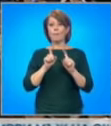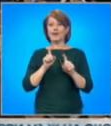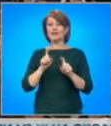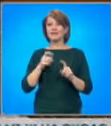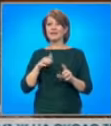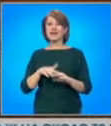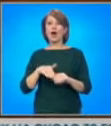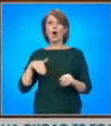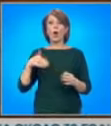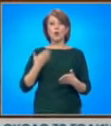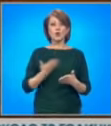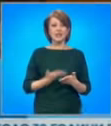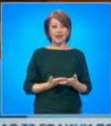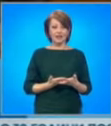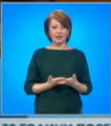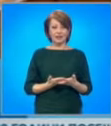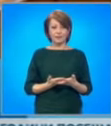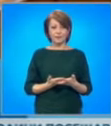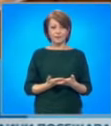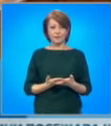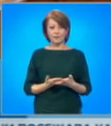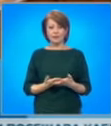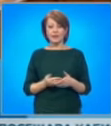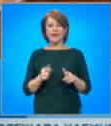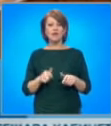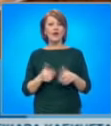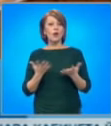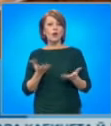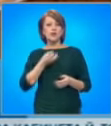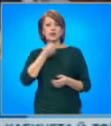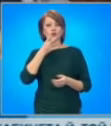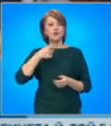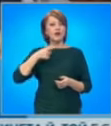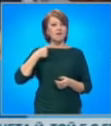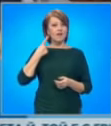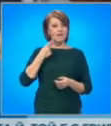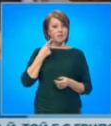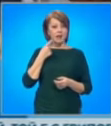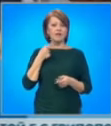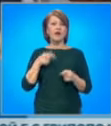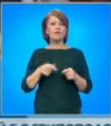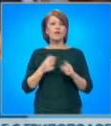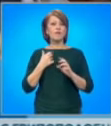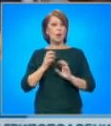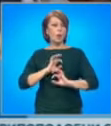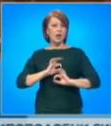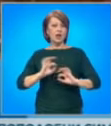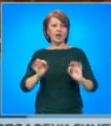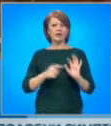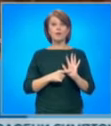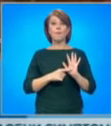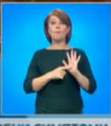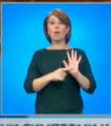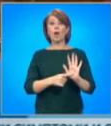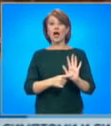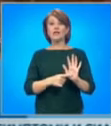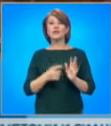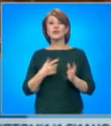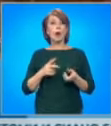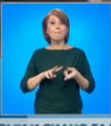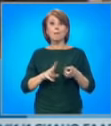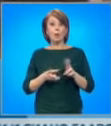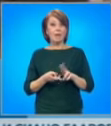прокурор от управляващата коалиция. Това, което се случи в петък, аз мисля, че ясно показва, че вятъра на